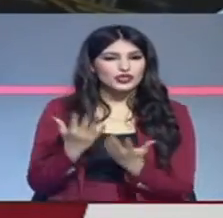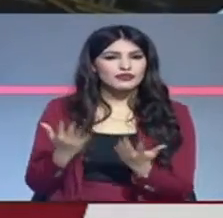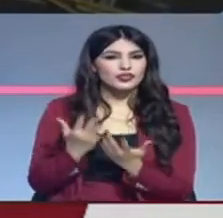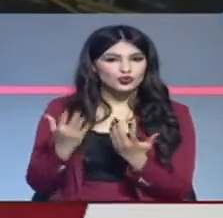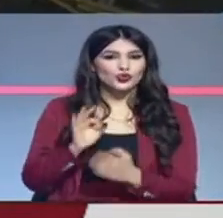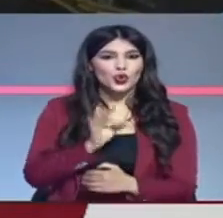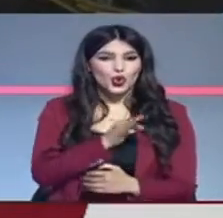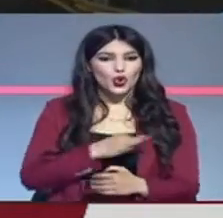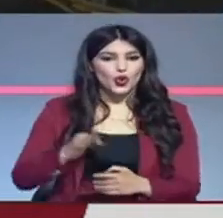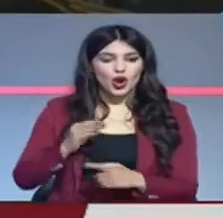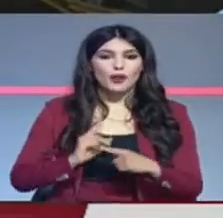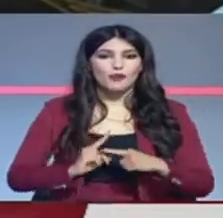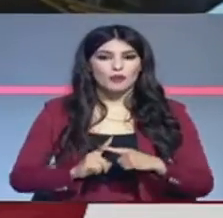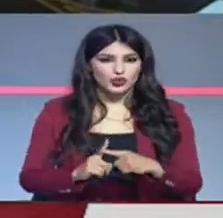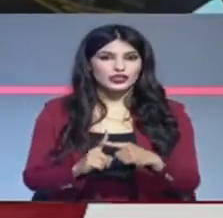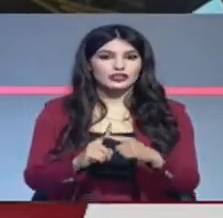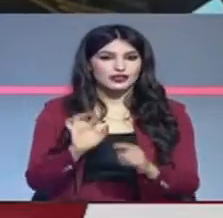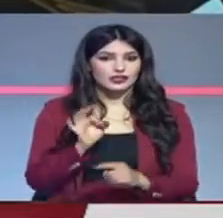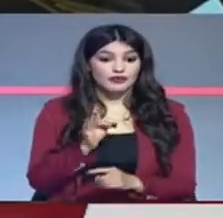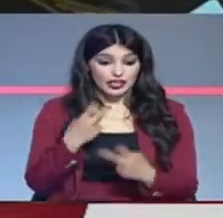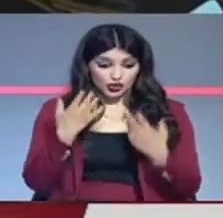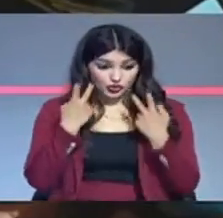الموجات الايجابيه